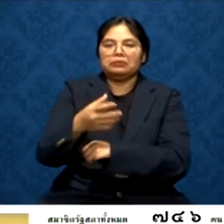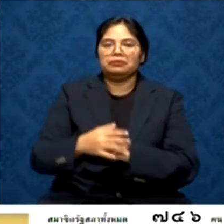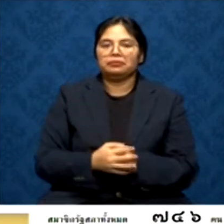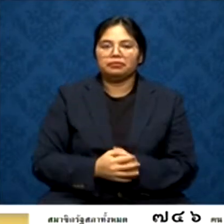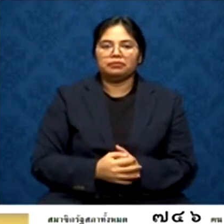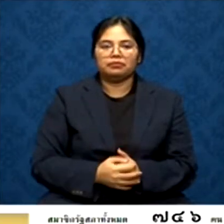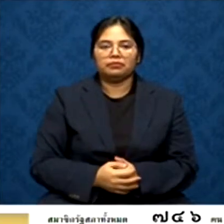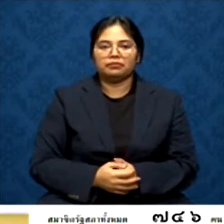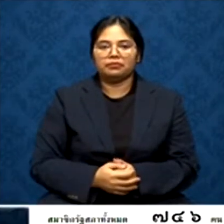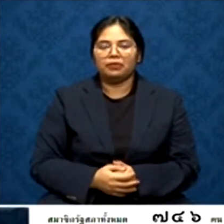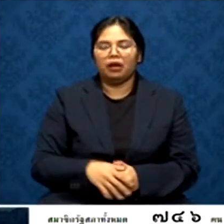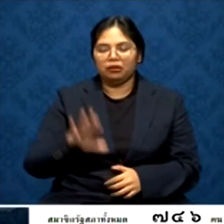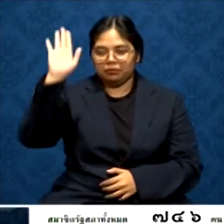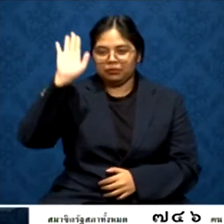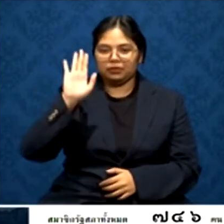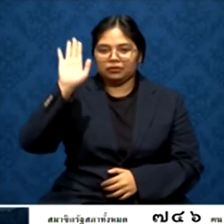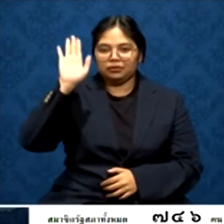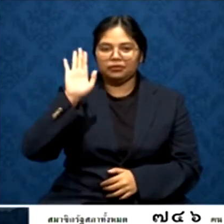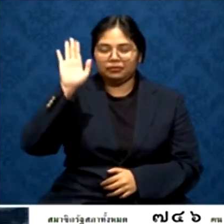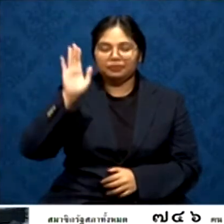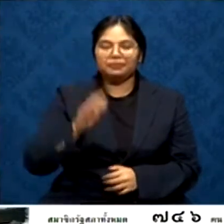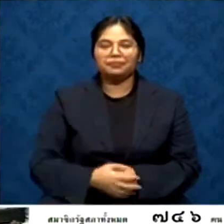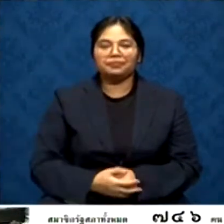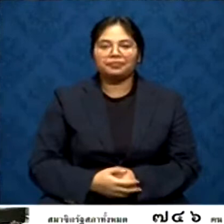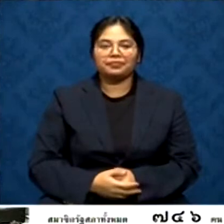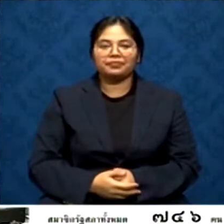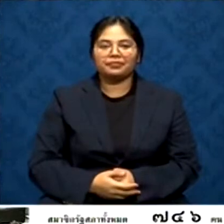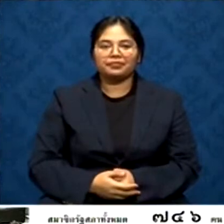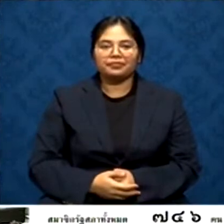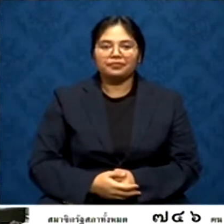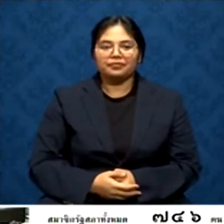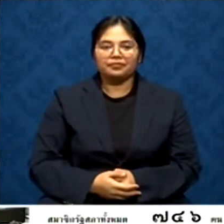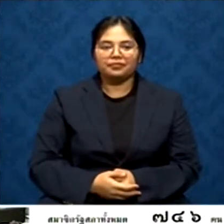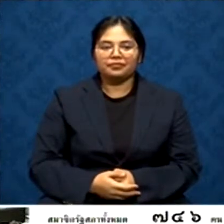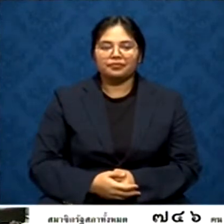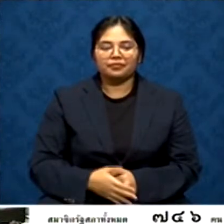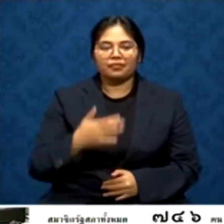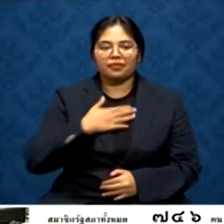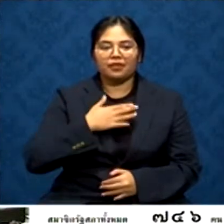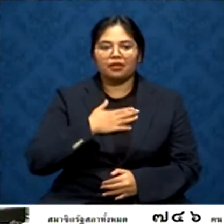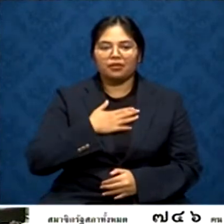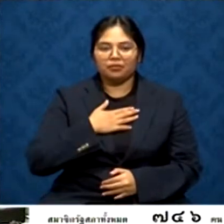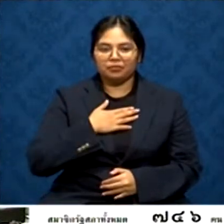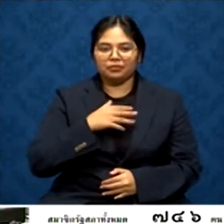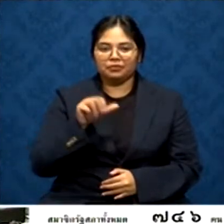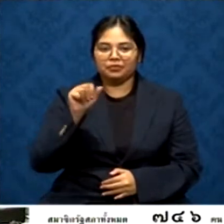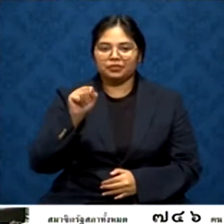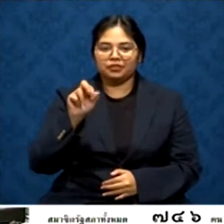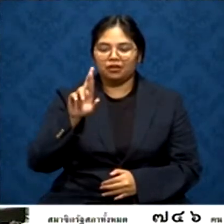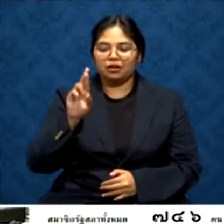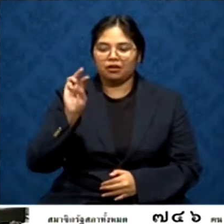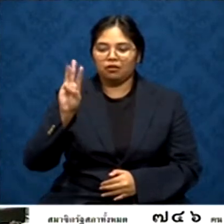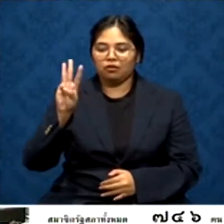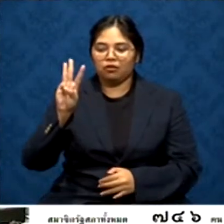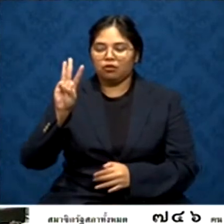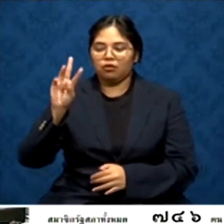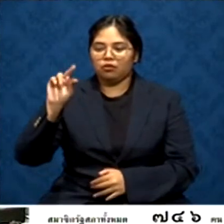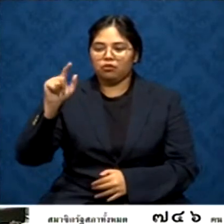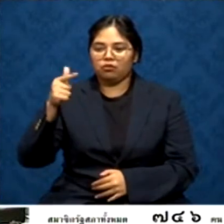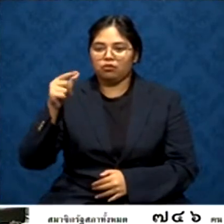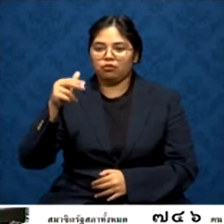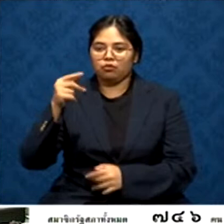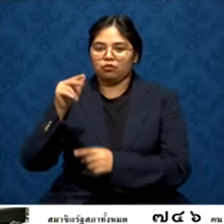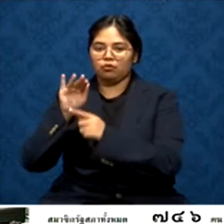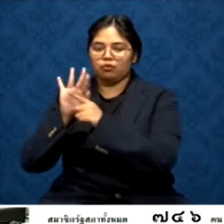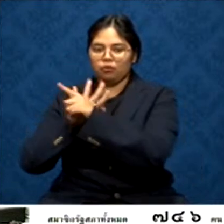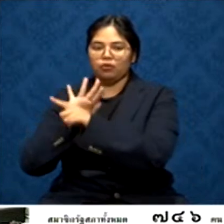ครับ ของพลเอกประยุทธ ์ท่านประธานครับสรวงศ์เทียนทองครับขออนุญาตประท้วงท่านประธานครับข้อ45ครับท่านประ